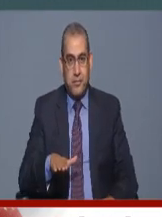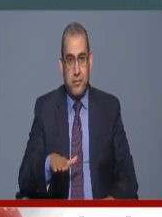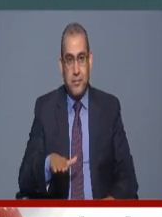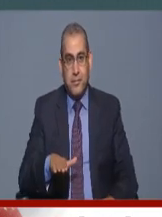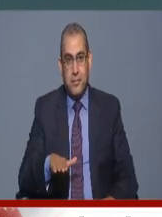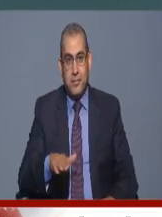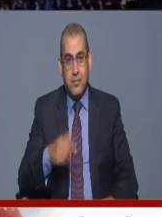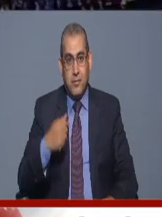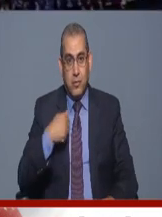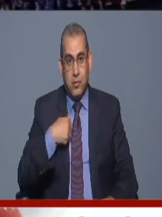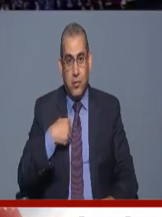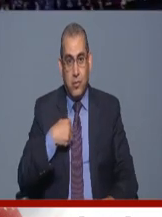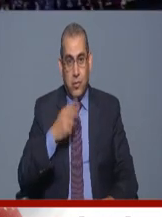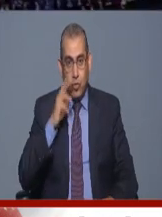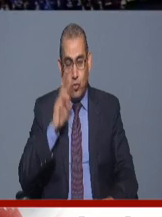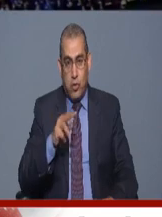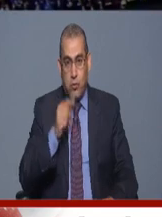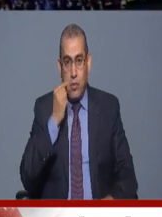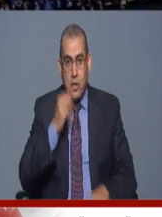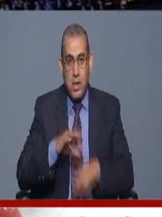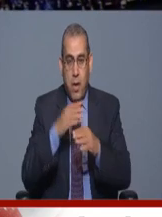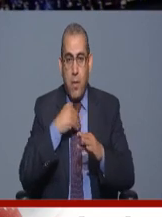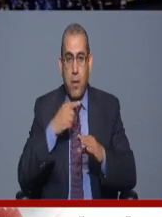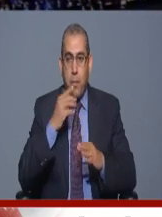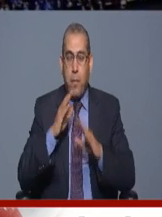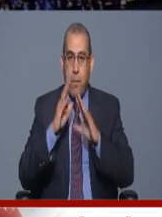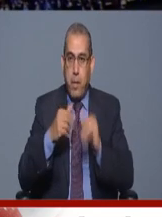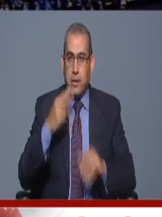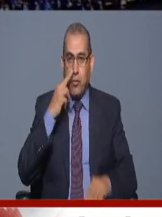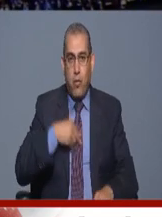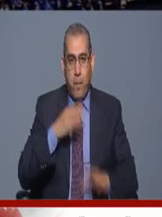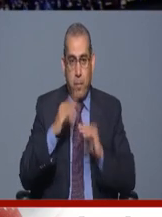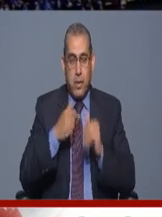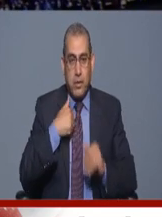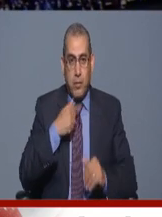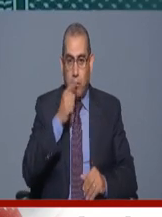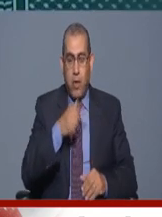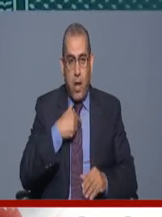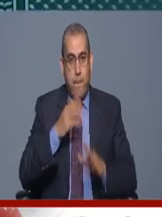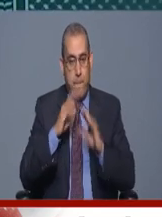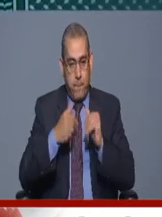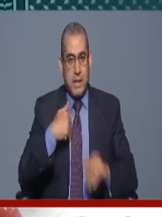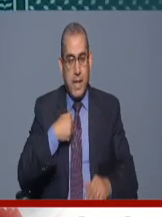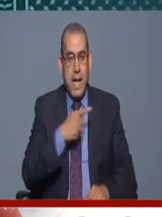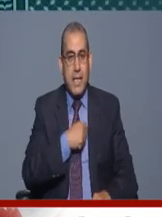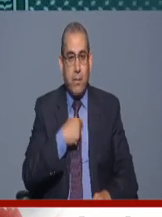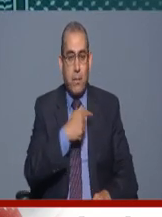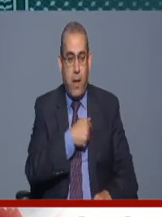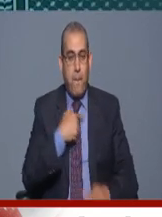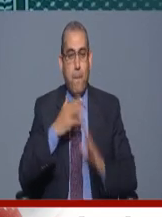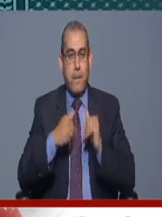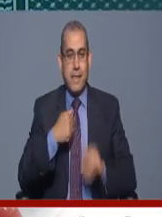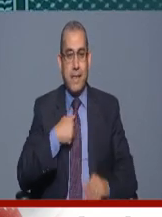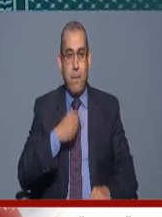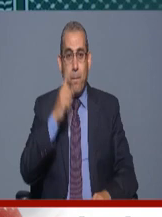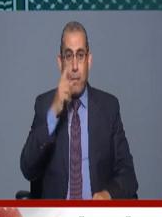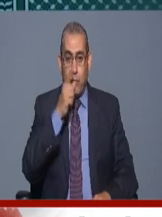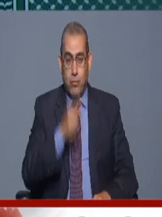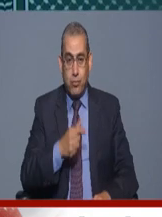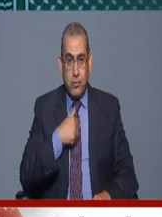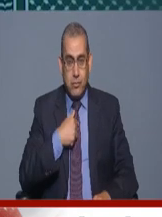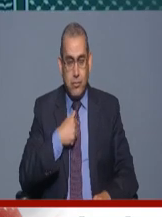من طفولتي الناس بتناديني مصري، صار اسمي مصري، بس بصراحة الموضوع مش بس اسم أو